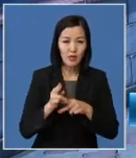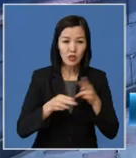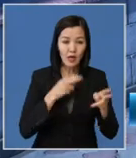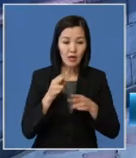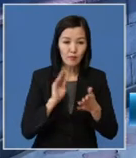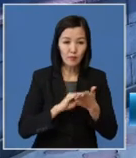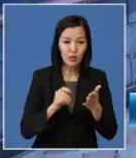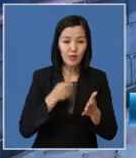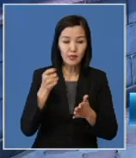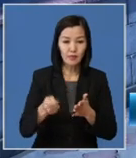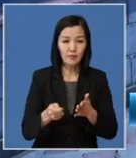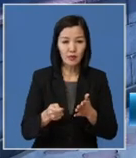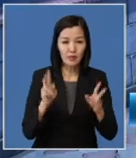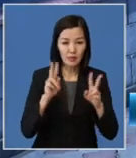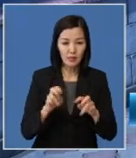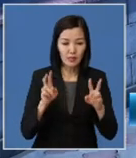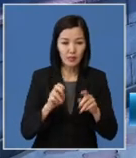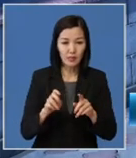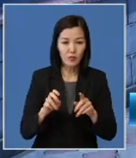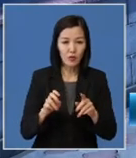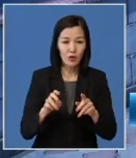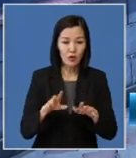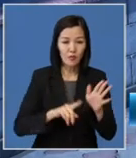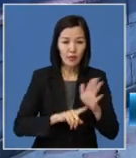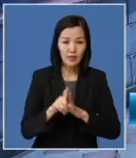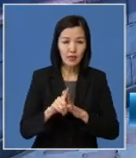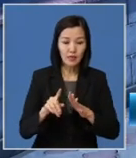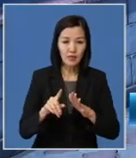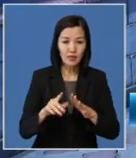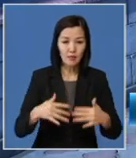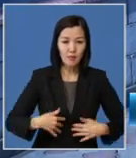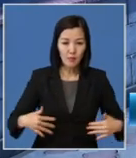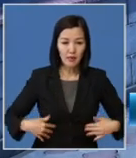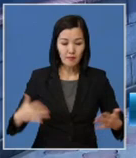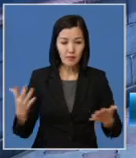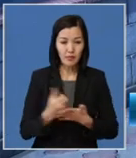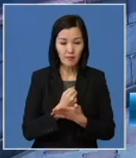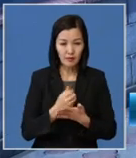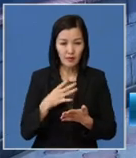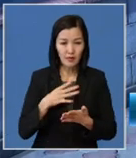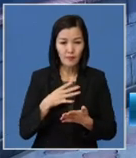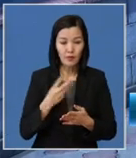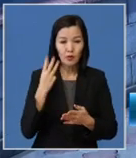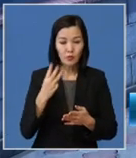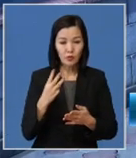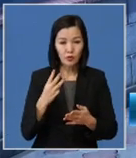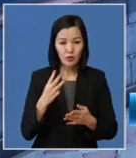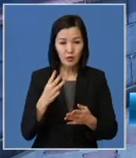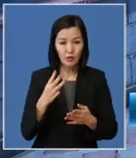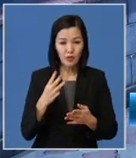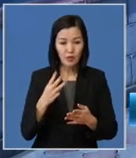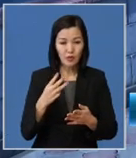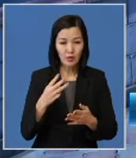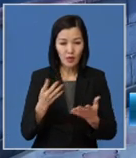жедел іздестіру шарасын жасағаннан кейін малымның бәрі табылды. Енді ана үш ірі қарамды қайтарылып